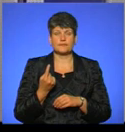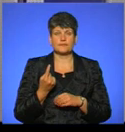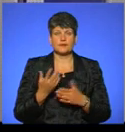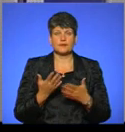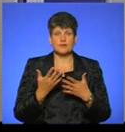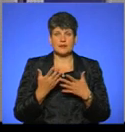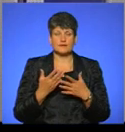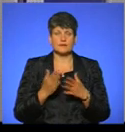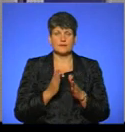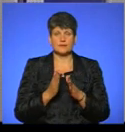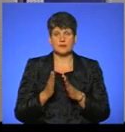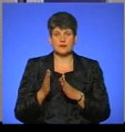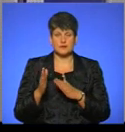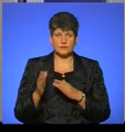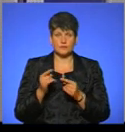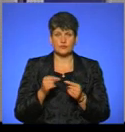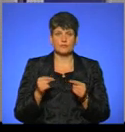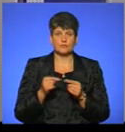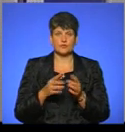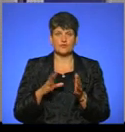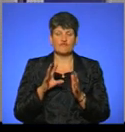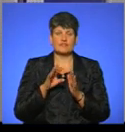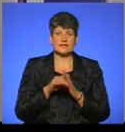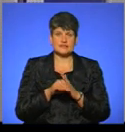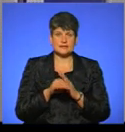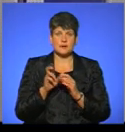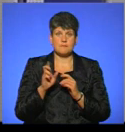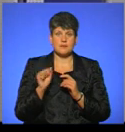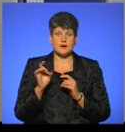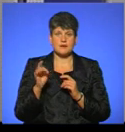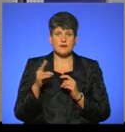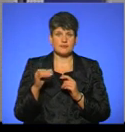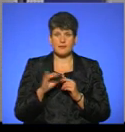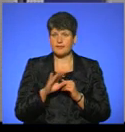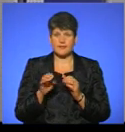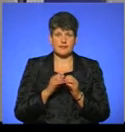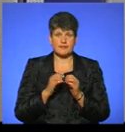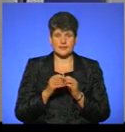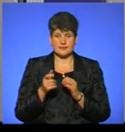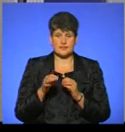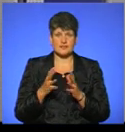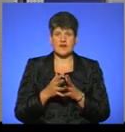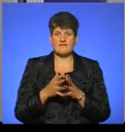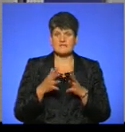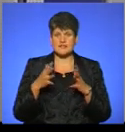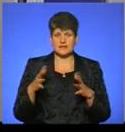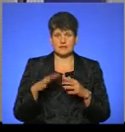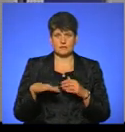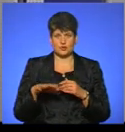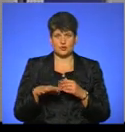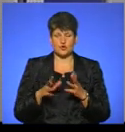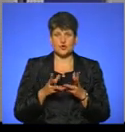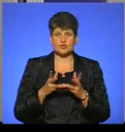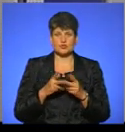регламенту відповідного внесення барди і не на 10 гектарів, а на великій площі, розрахунок